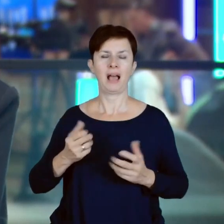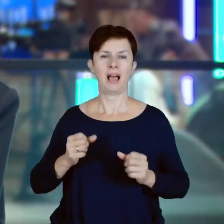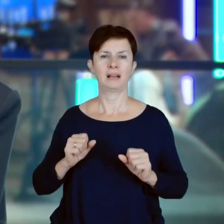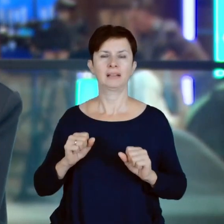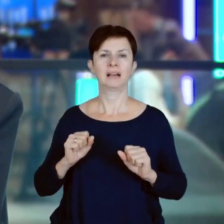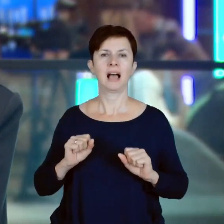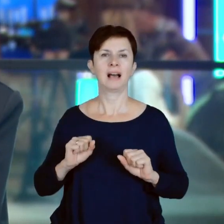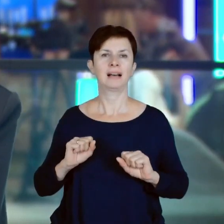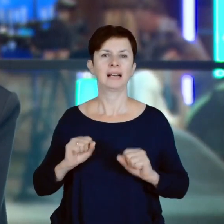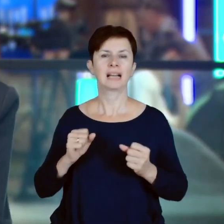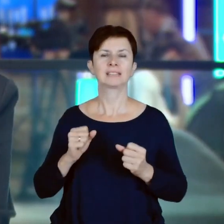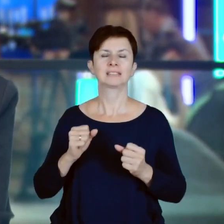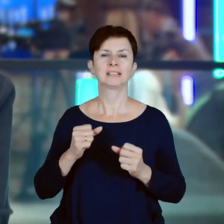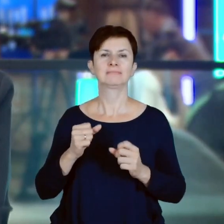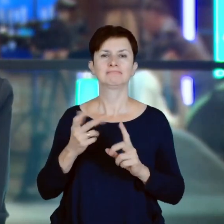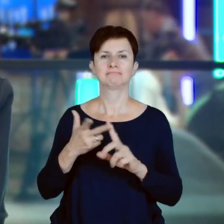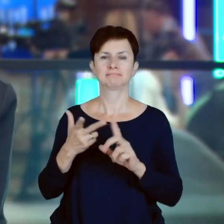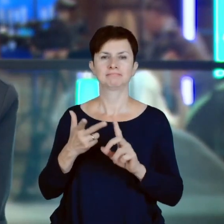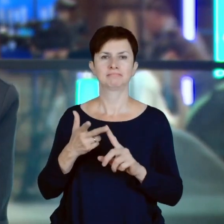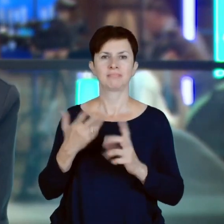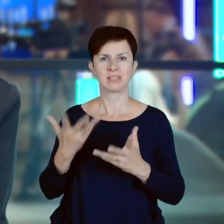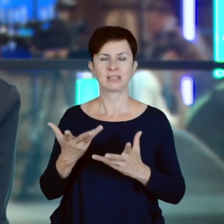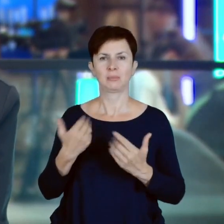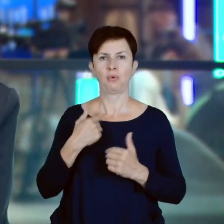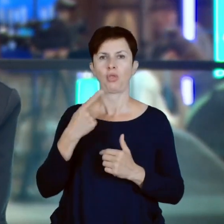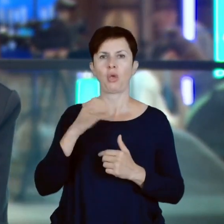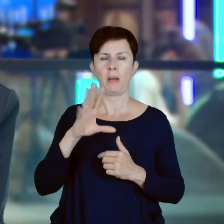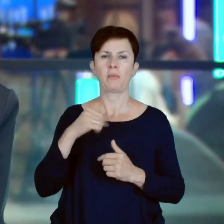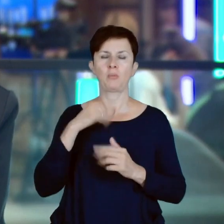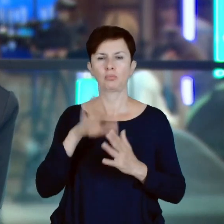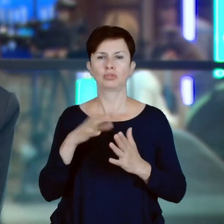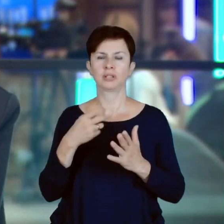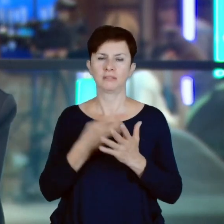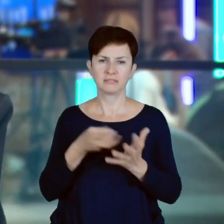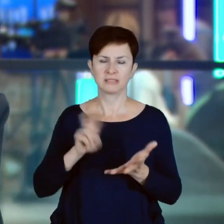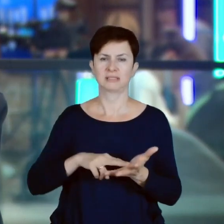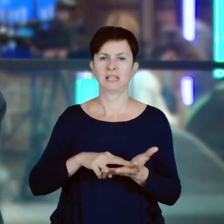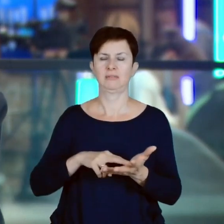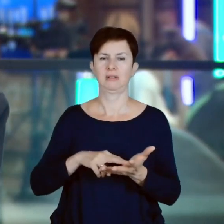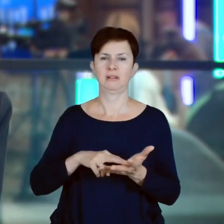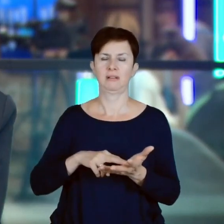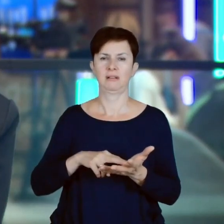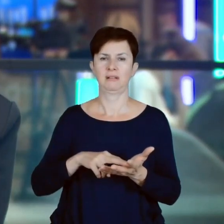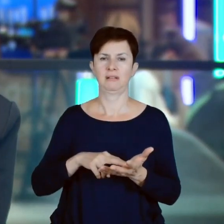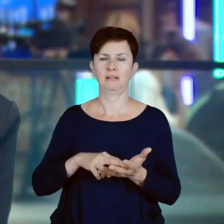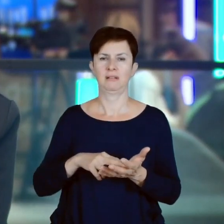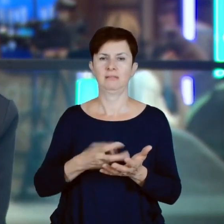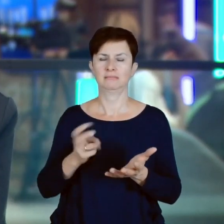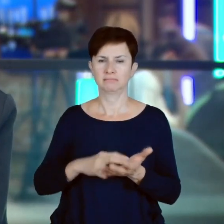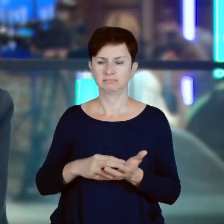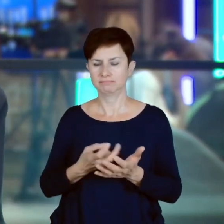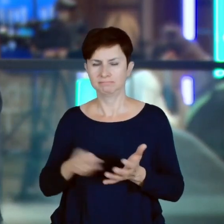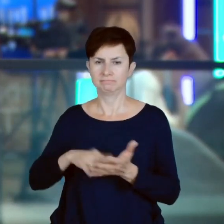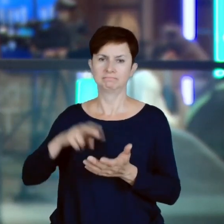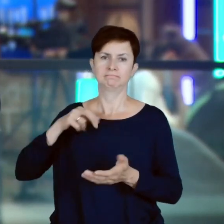miała tą reward, czyli tą dopaminę, no to jest to, żebym wstała z biurka, od biurka, prawda, i przeszła zrobić kawę. Więc to są te trzy rzeczy, prawda?